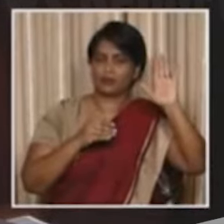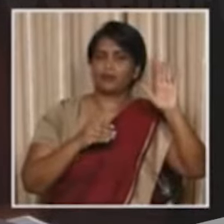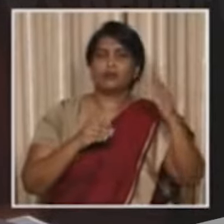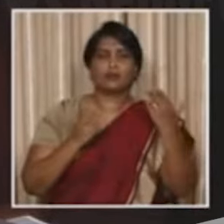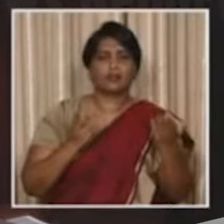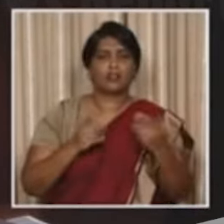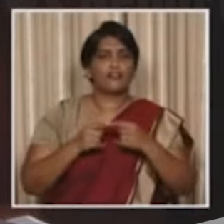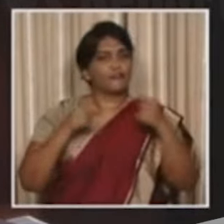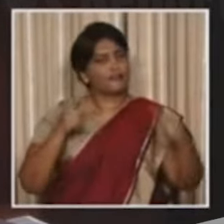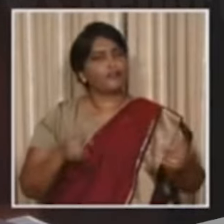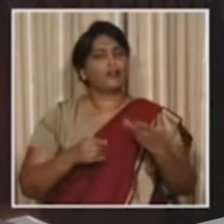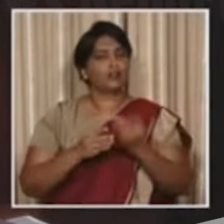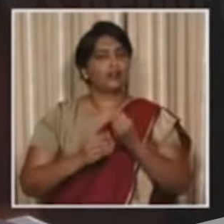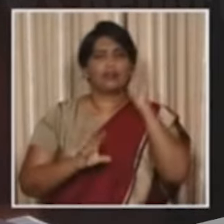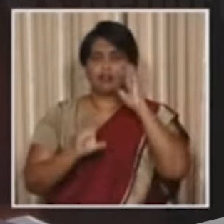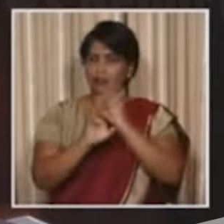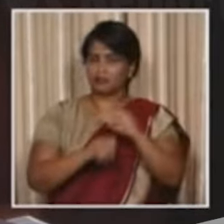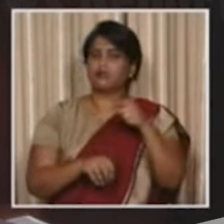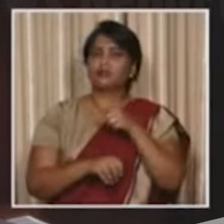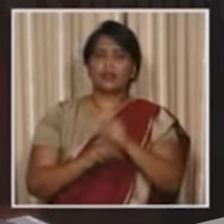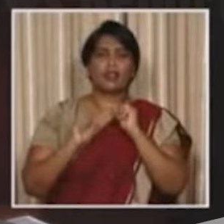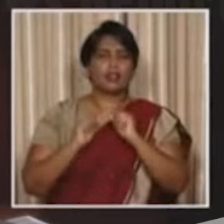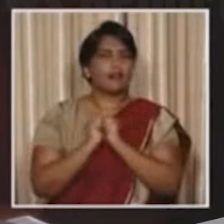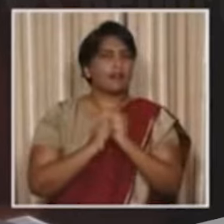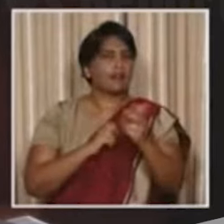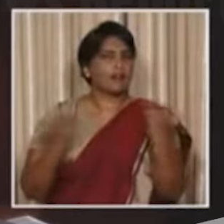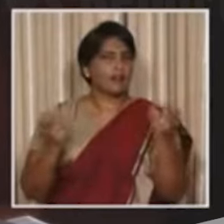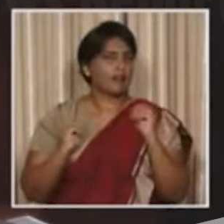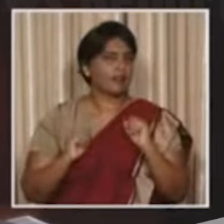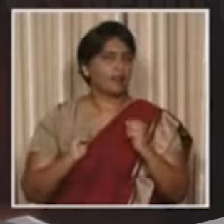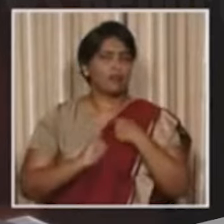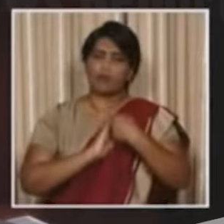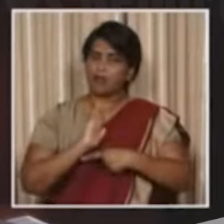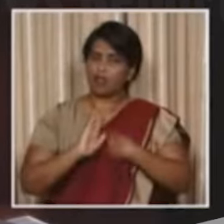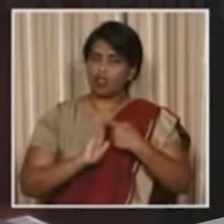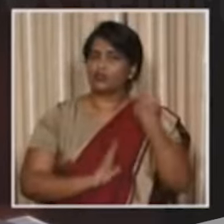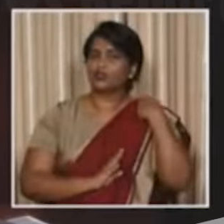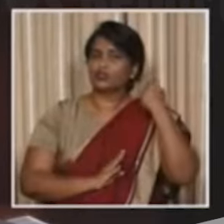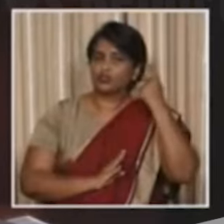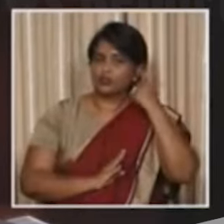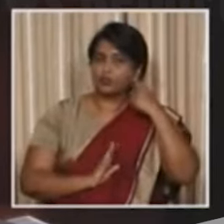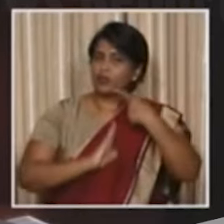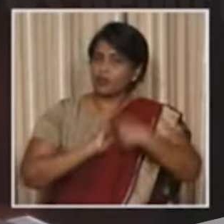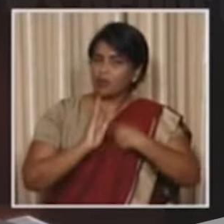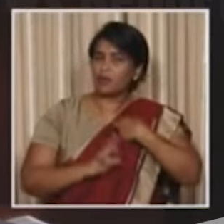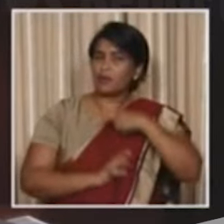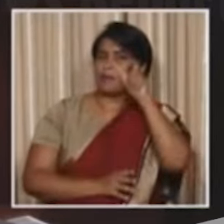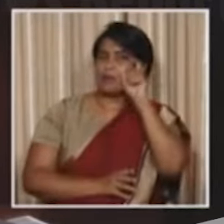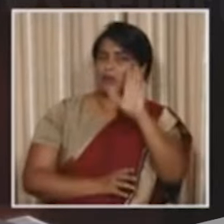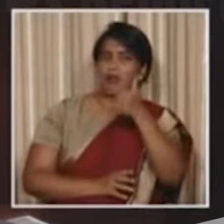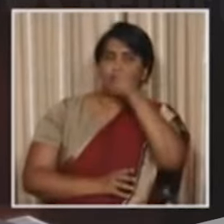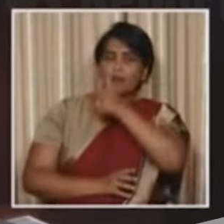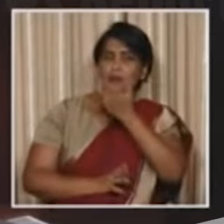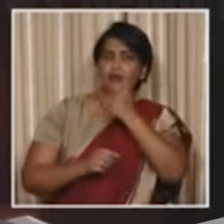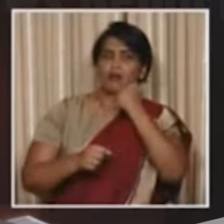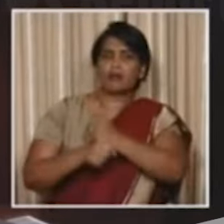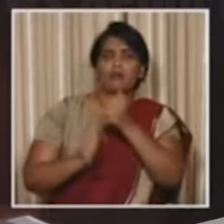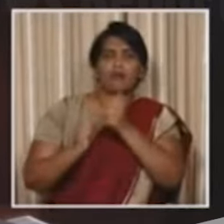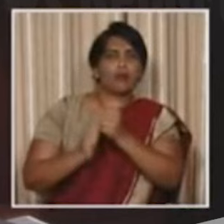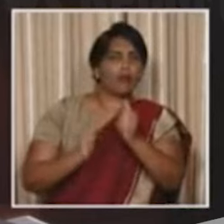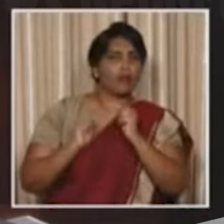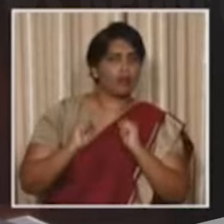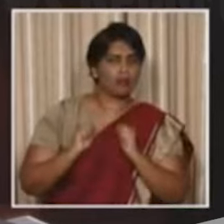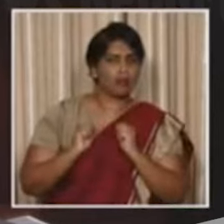ඒකට විරුද්ධව දෙන්න ප්‍රකාශයක්. ඇයි එහෙම කරන්නේ නැත්තේ? මුළු රටම දන්නවා. මුළු රටම බලාගෙන ඉන්නවා. රජේ මොකද්ද